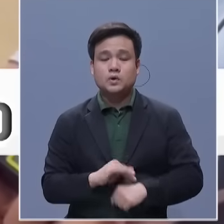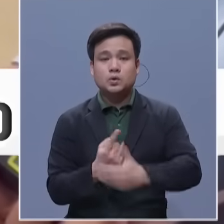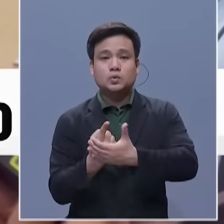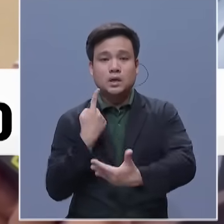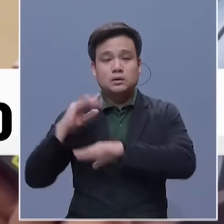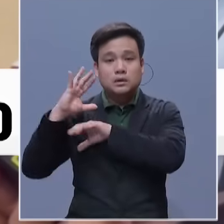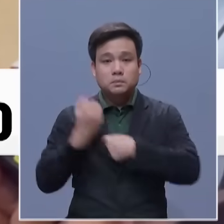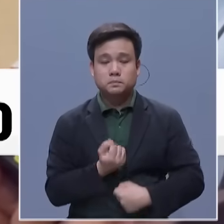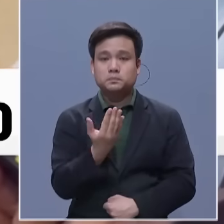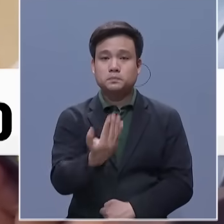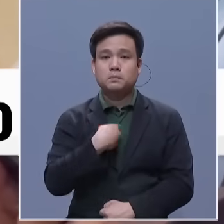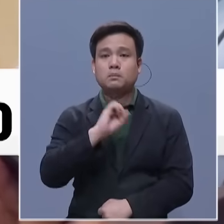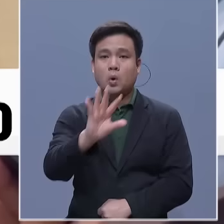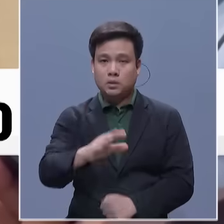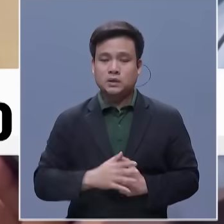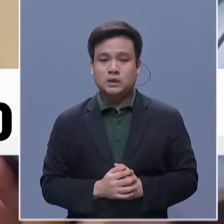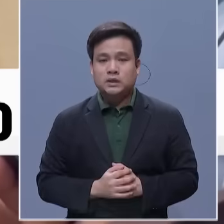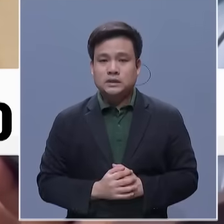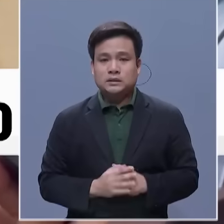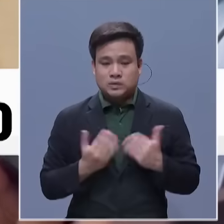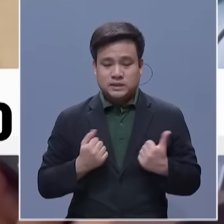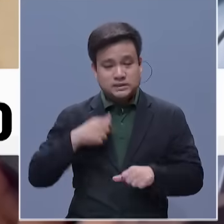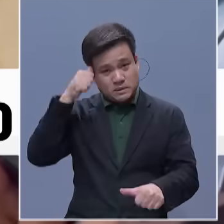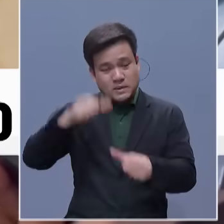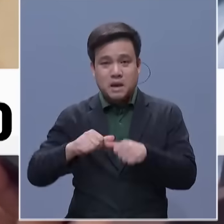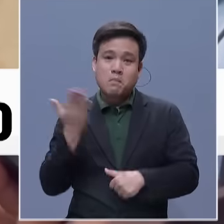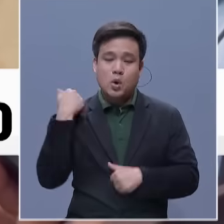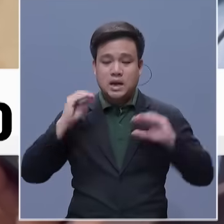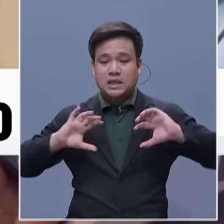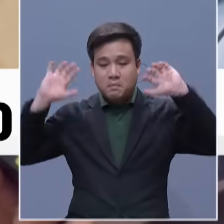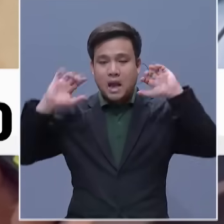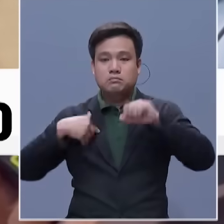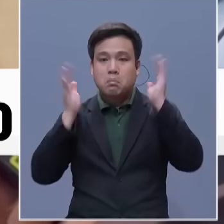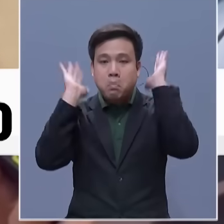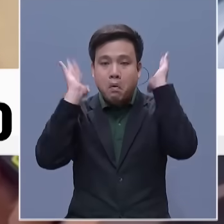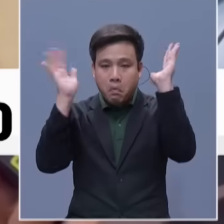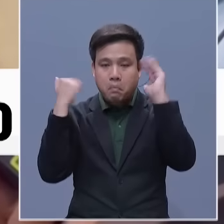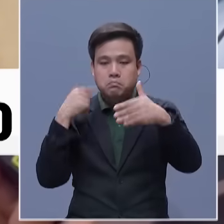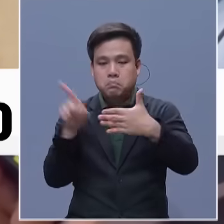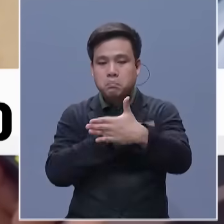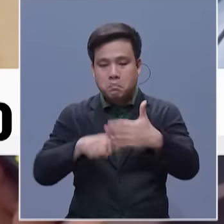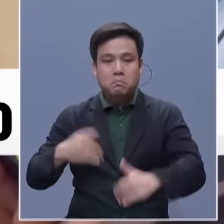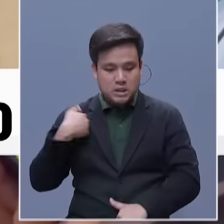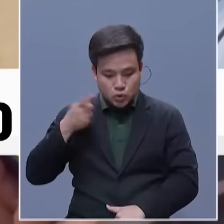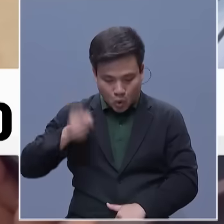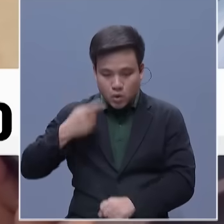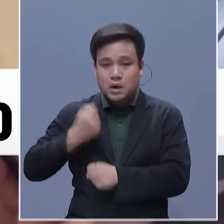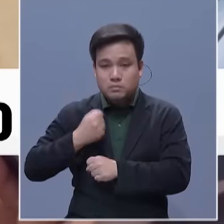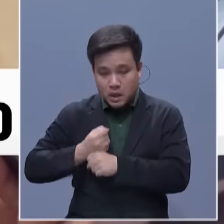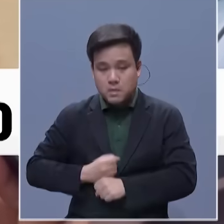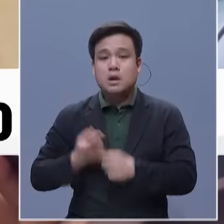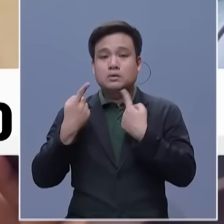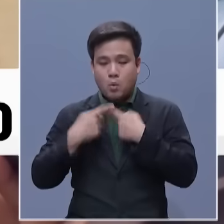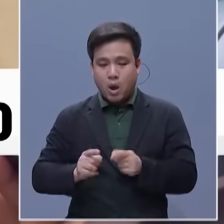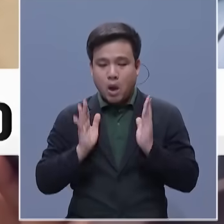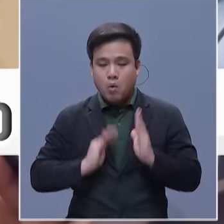รัฐบาลบอกว่าเป็นเรื่องที่รัฐบาลหาเสียงไว้ไม่ทำไม่ได้แต่มีหลายคนเคยวิจารณ์ว่าการพักหนี้